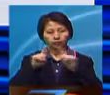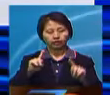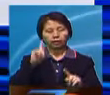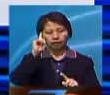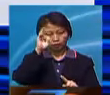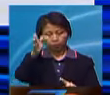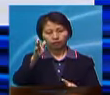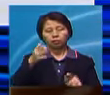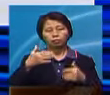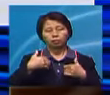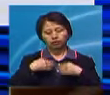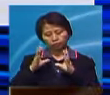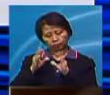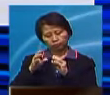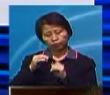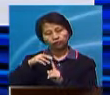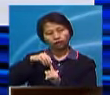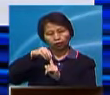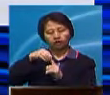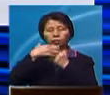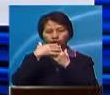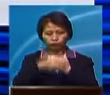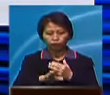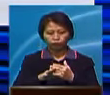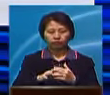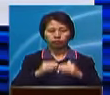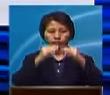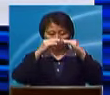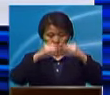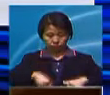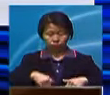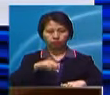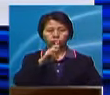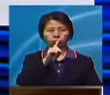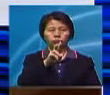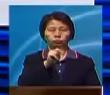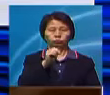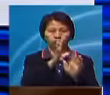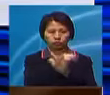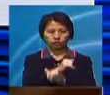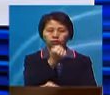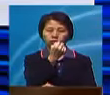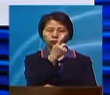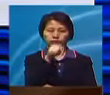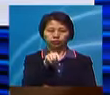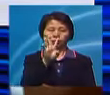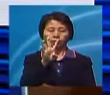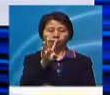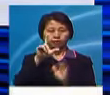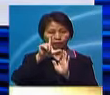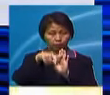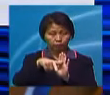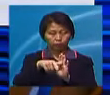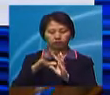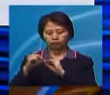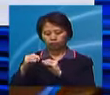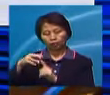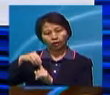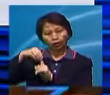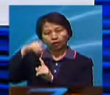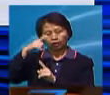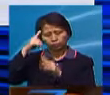hanya akan mengadakan mesyuarat khas selepas pembubaran Dun Sarawak pada 11 April nanti. Mesyuarat khas itu